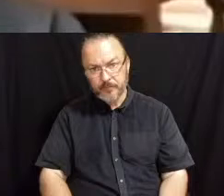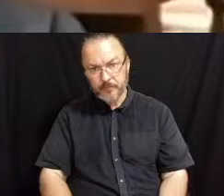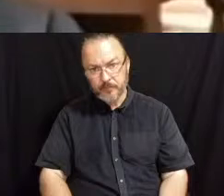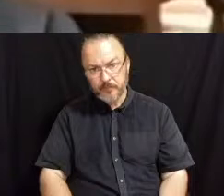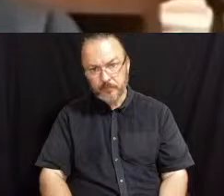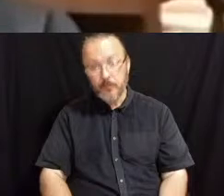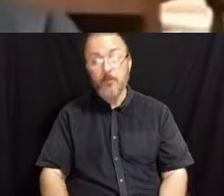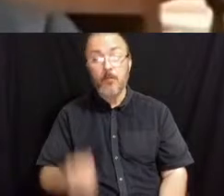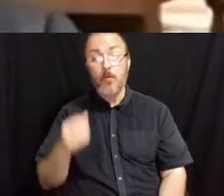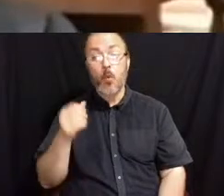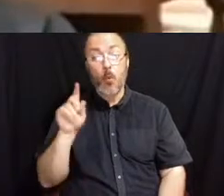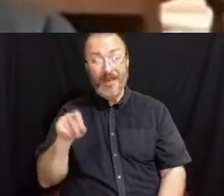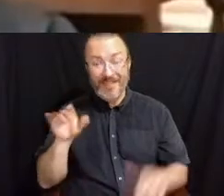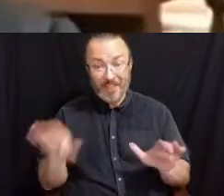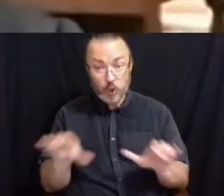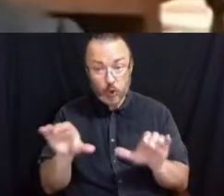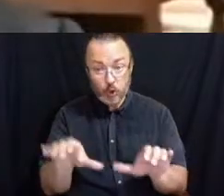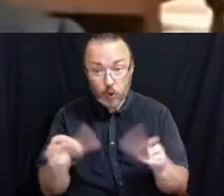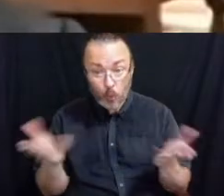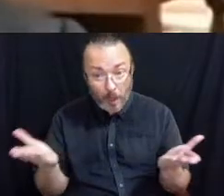Alors, quelles sont les mesures à prendre?